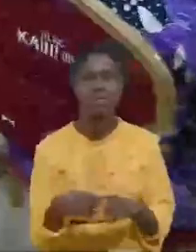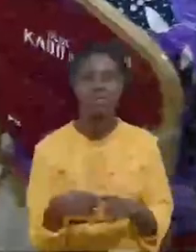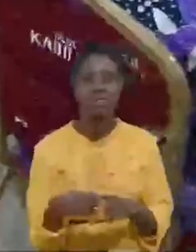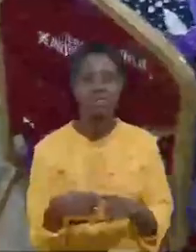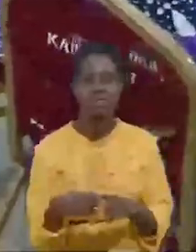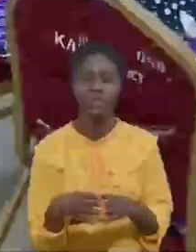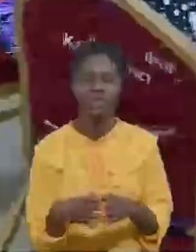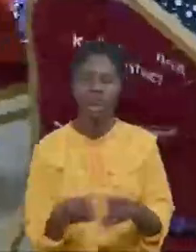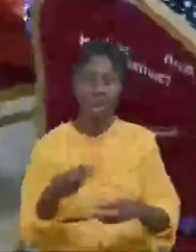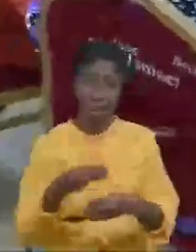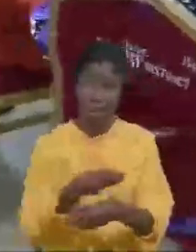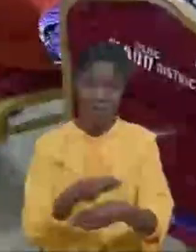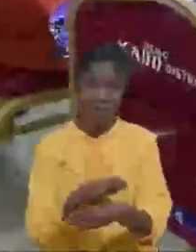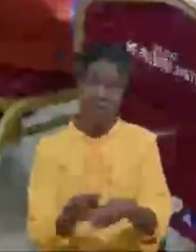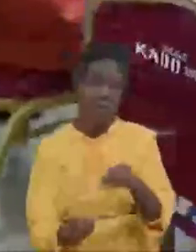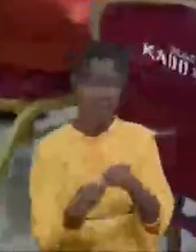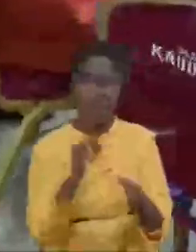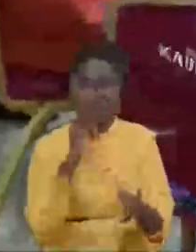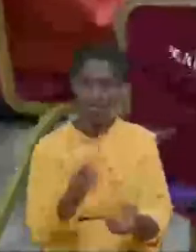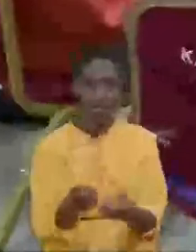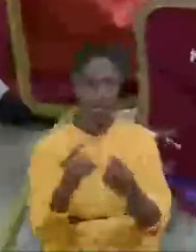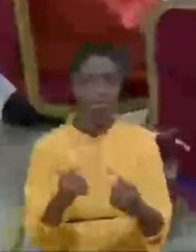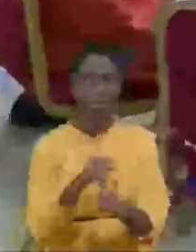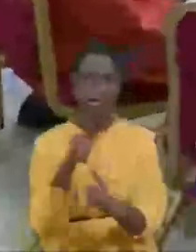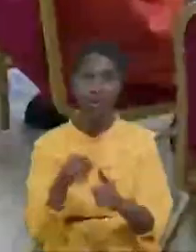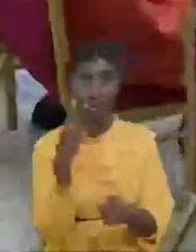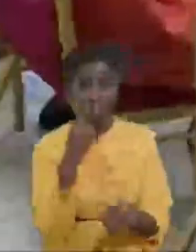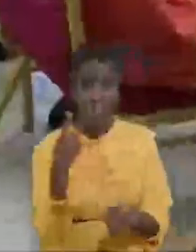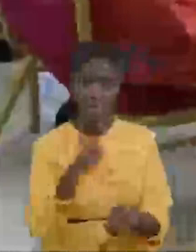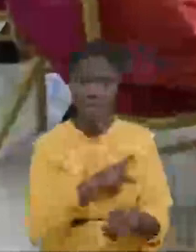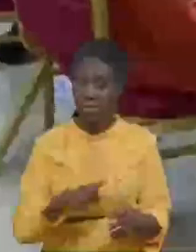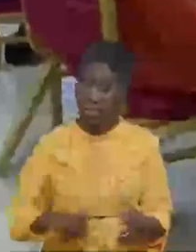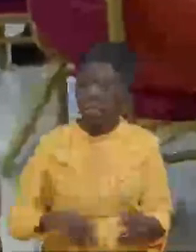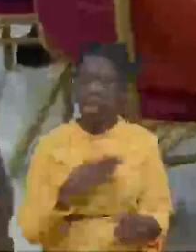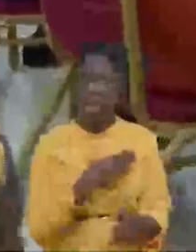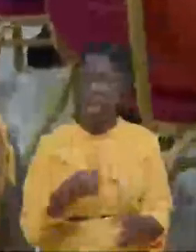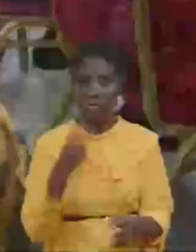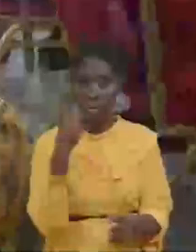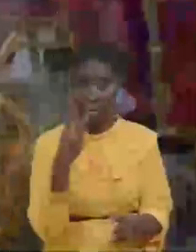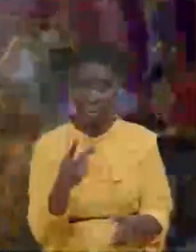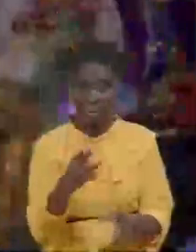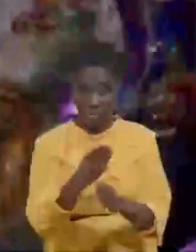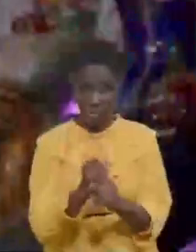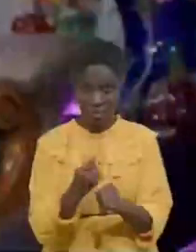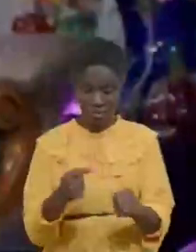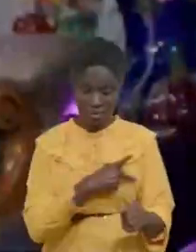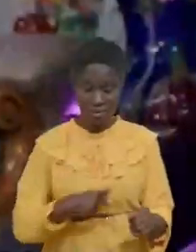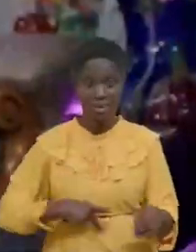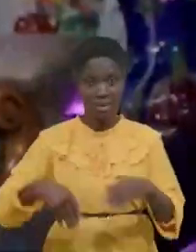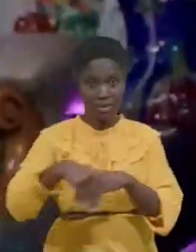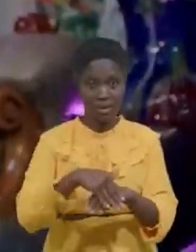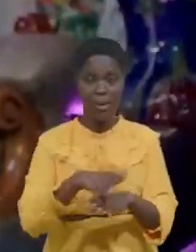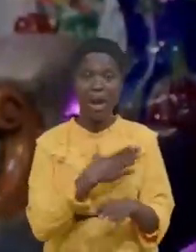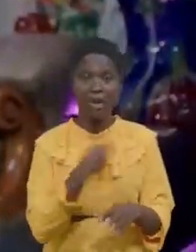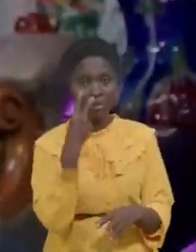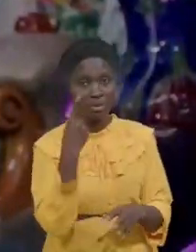La multiplication viendra à vous. Lorsque vous cherchez le roi et le royaume, et vous cherchez la